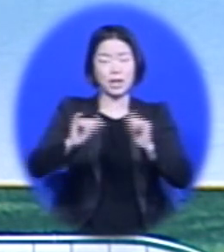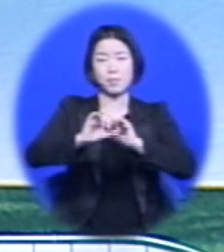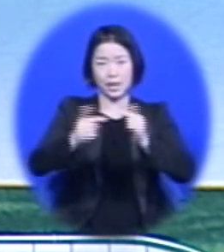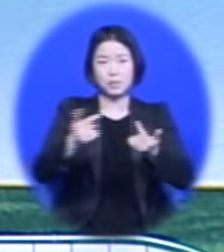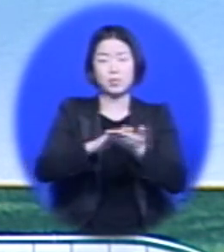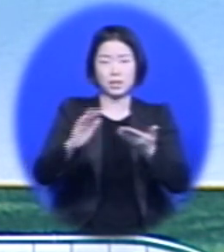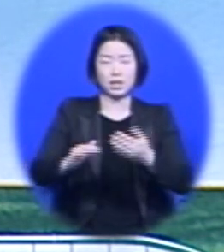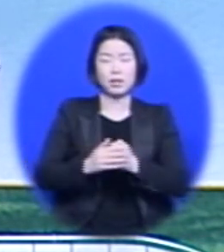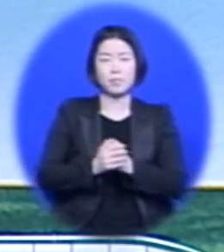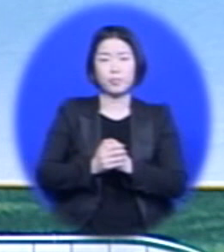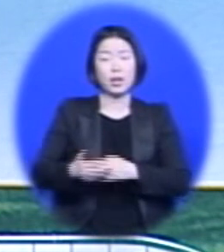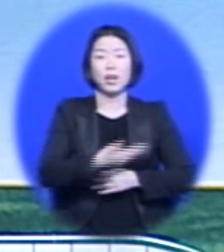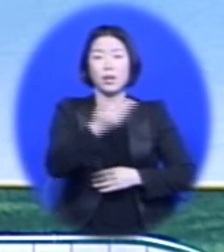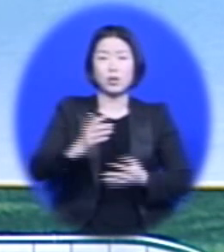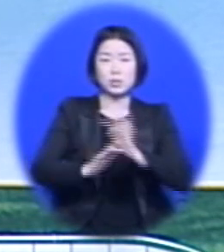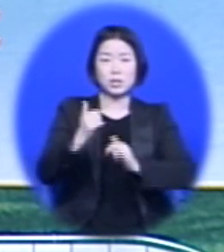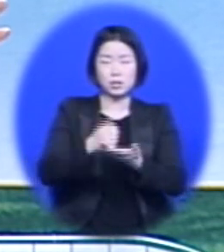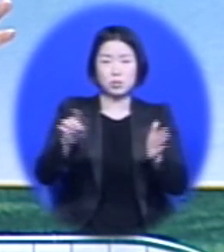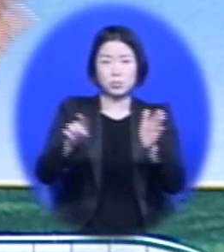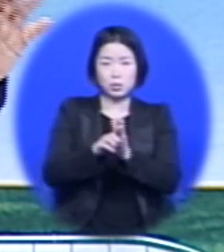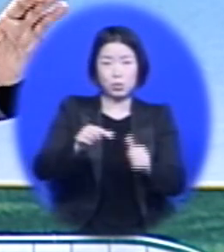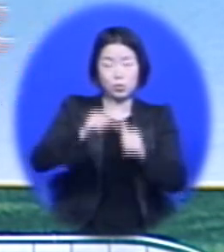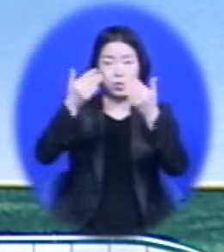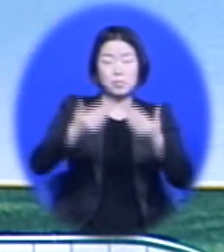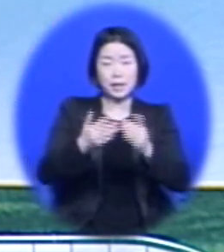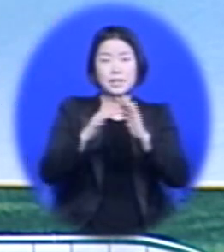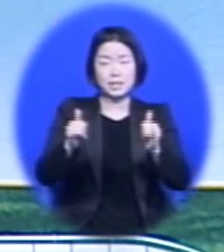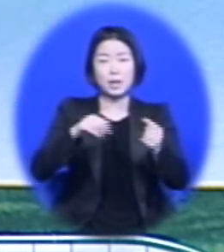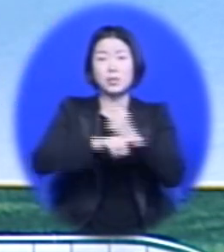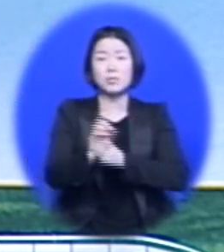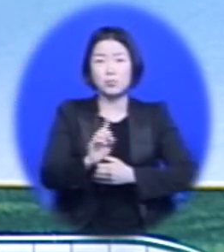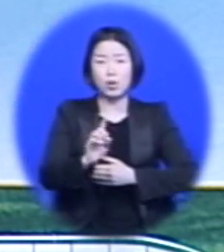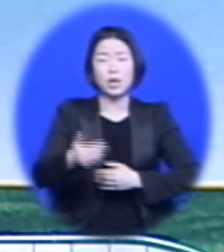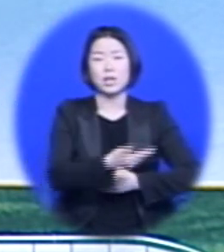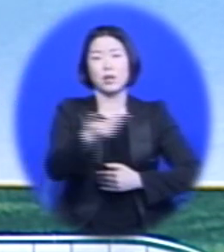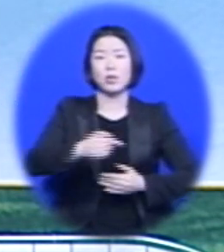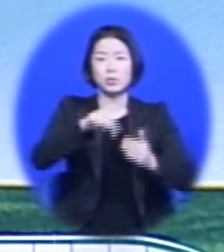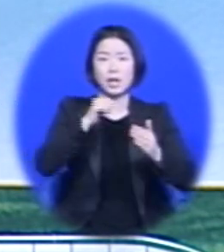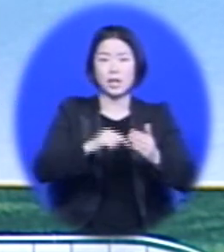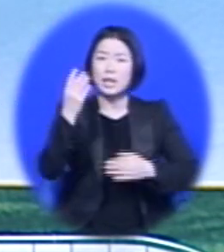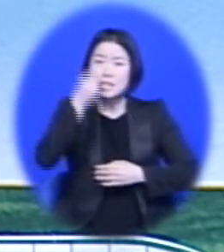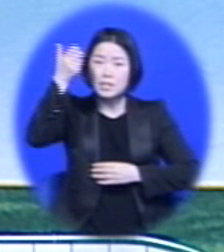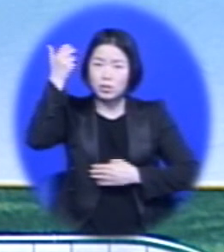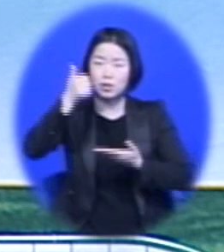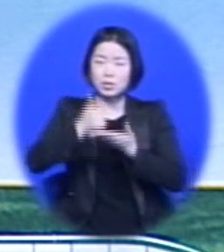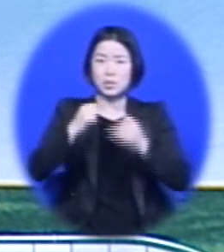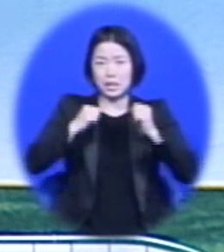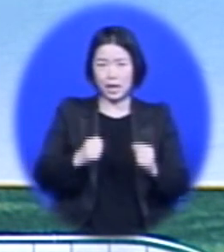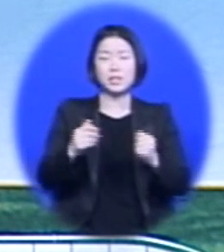여러분이 예수 믿고 구원받은 사람이라는 의미는 여러분 안에 성령님이 계시기 때문입니다. 그러므로